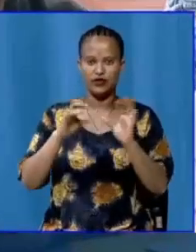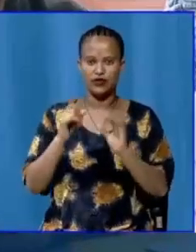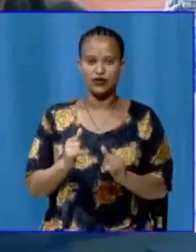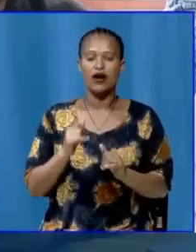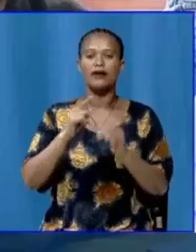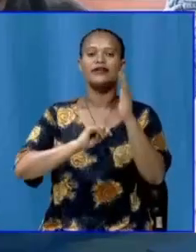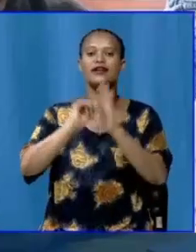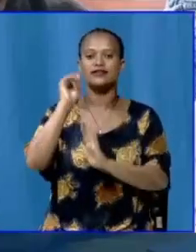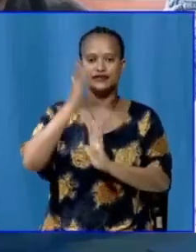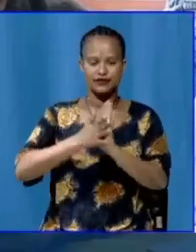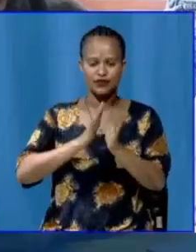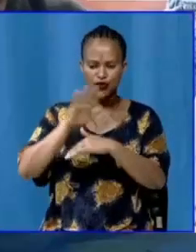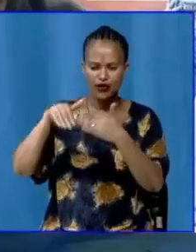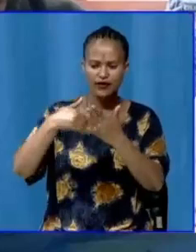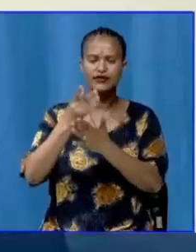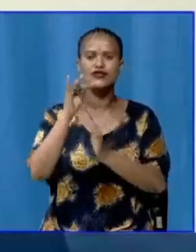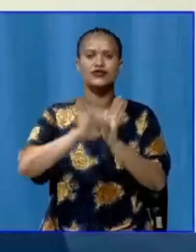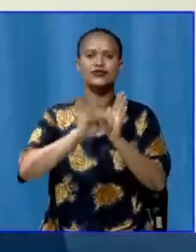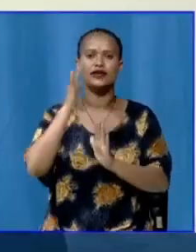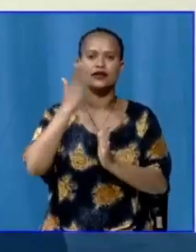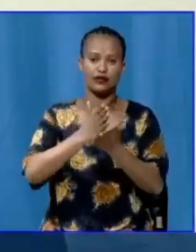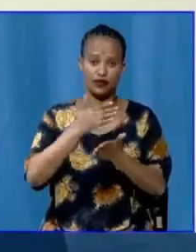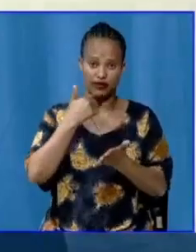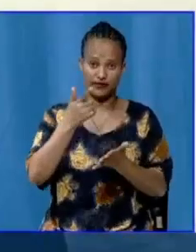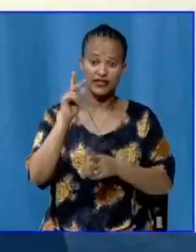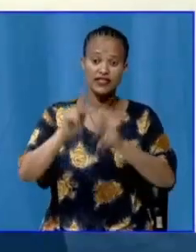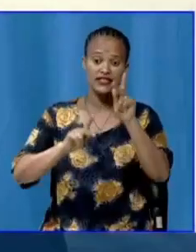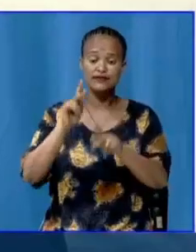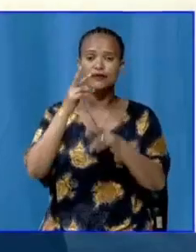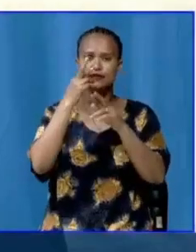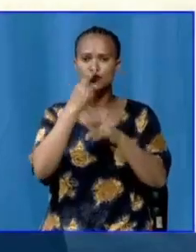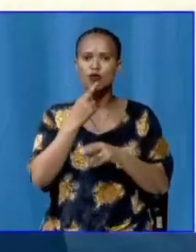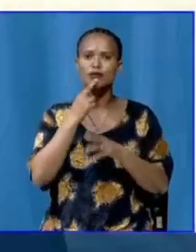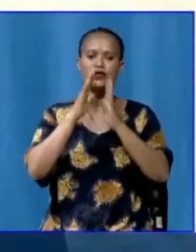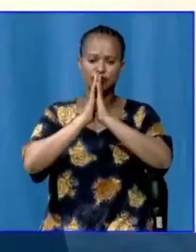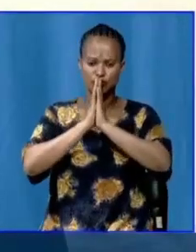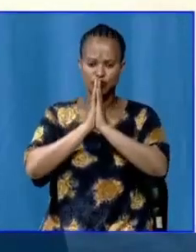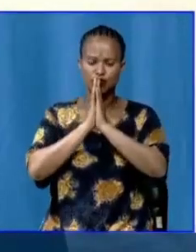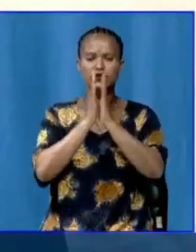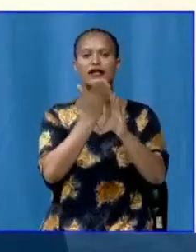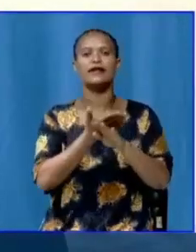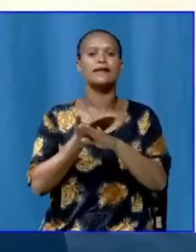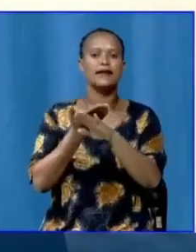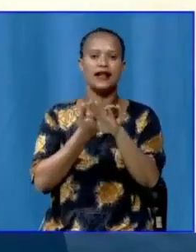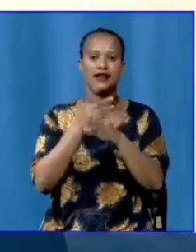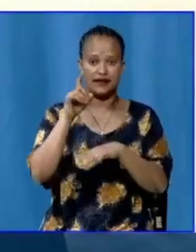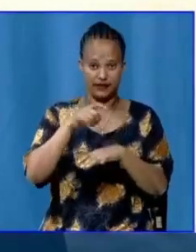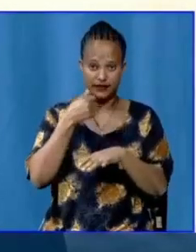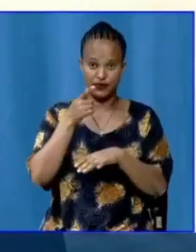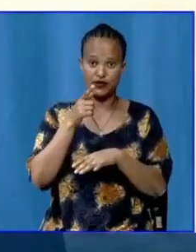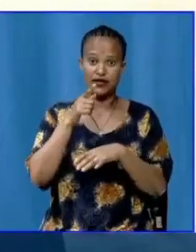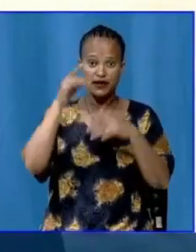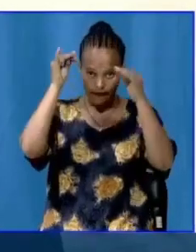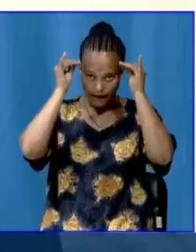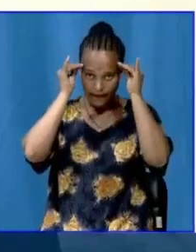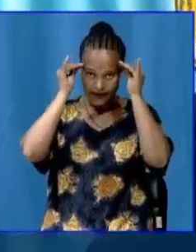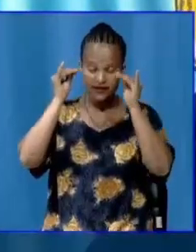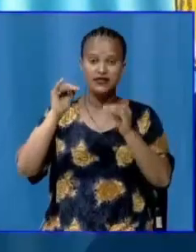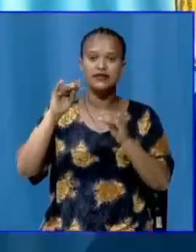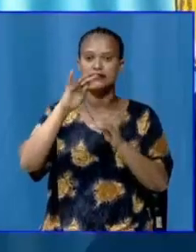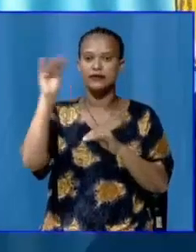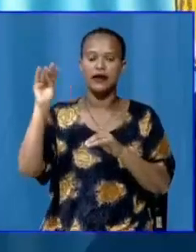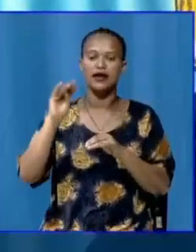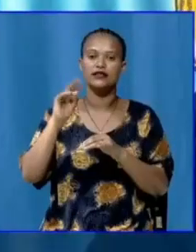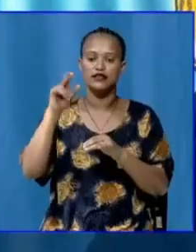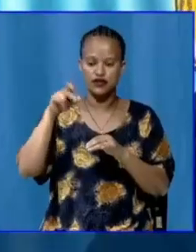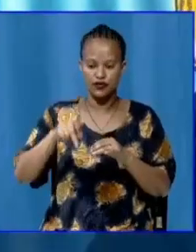ትግራይ ዝፍጸም ዘሎ ኩሎ መዳያዊ ጀኖሳይድ ጠጠው ክብል ህዝቢ ብጾምን ጸሎትን ክምህለል ይግባእ ዝበሉ ድማ ሊቀ ጳጳስ ኣህጉረ ስብከት ዞባ